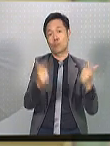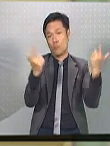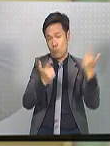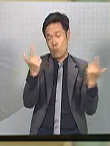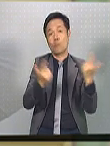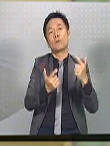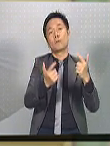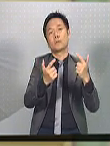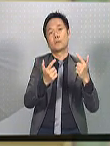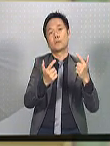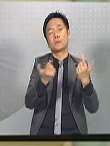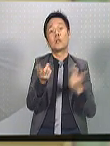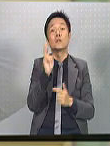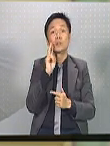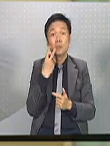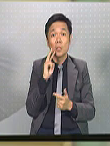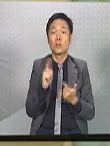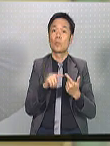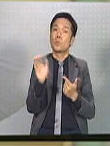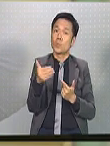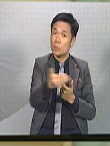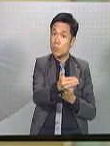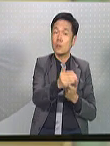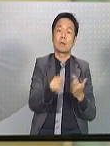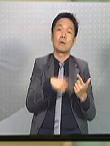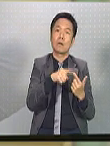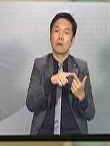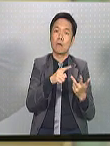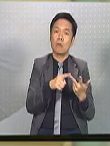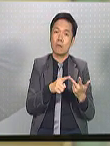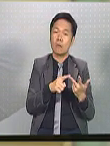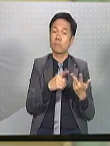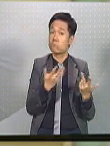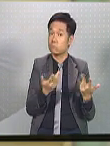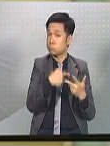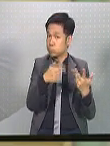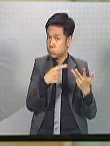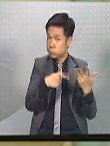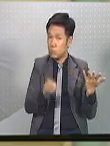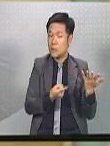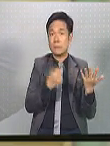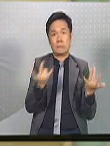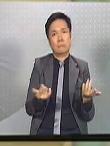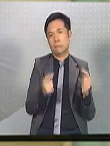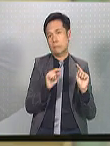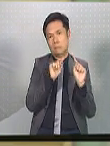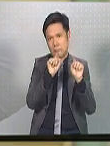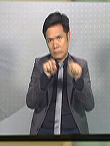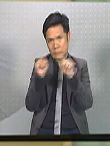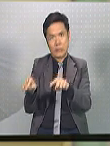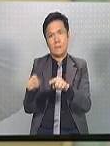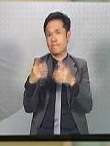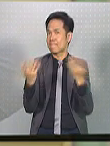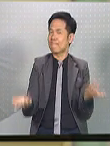eban bahan seperti sayur ikan dan sebagainya tidak dapat digunakan karena ada